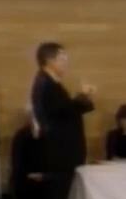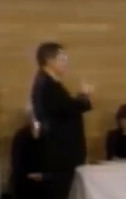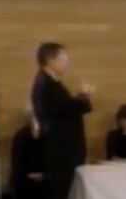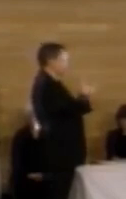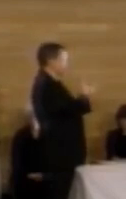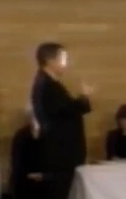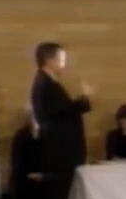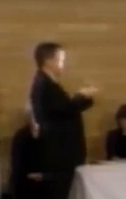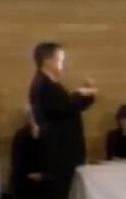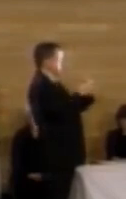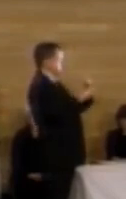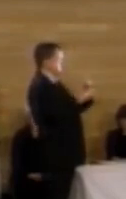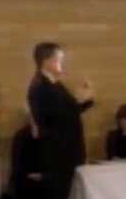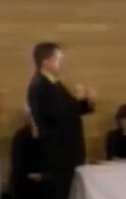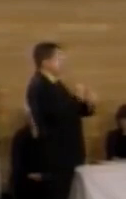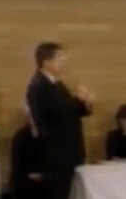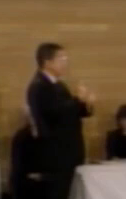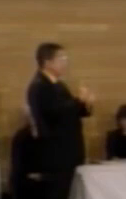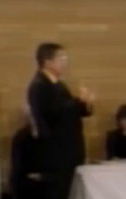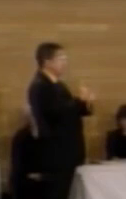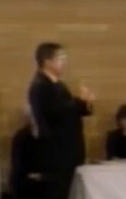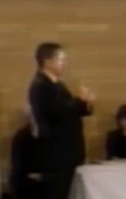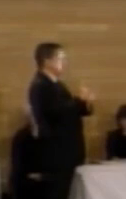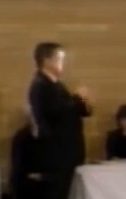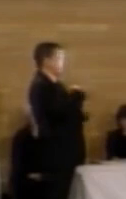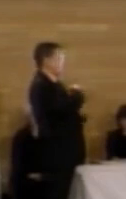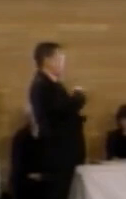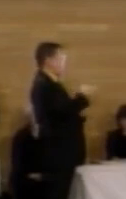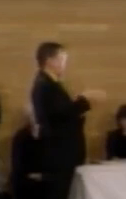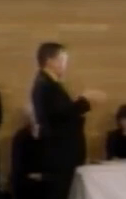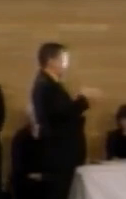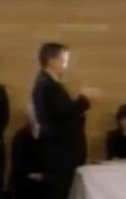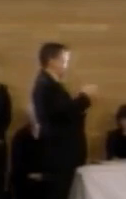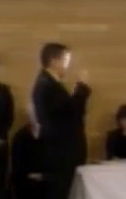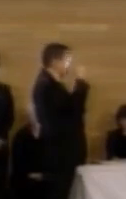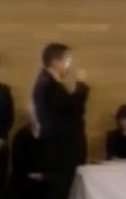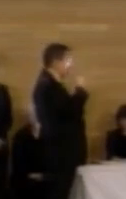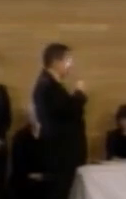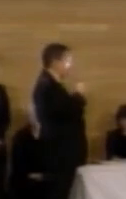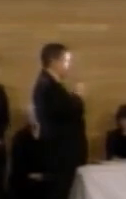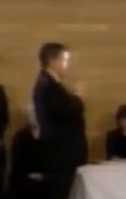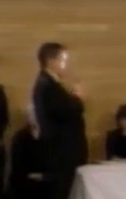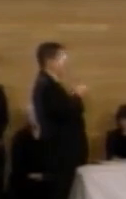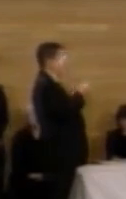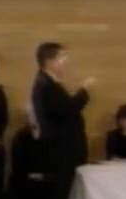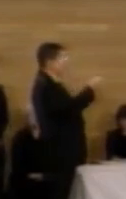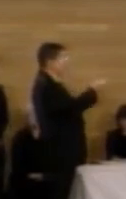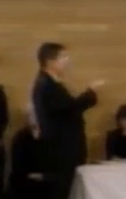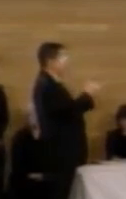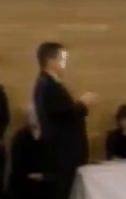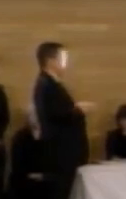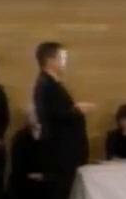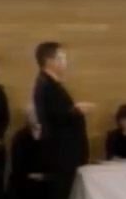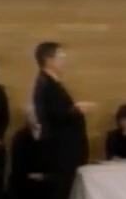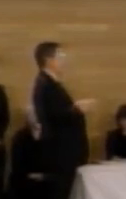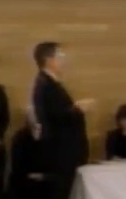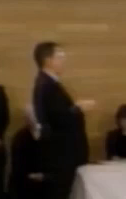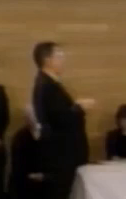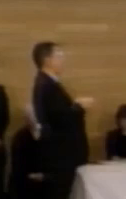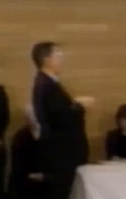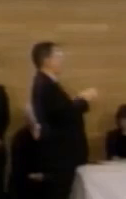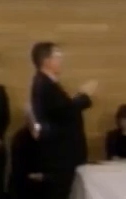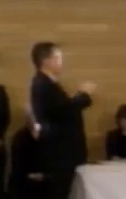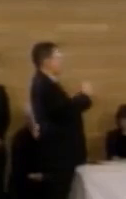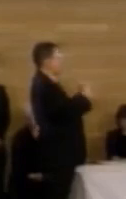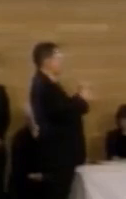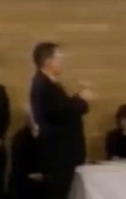そのご遺族に対し、謹んで哀悼の意を表しますとともに、行方不明の方々が一日も